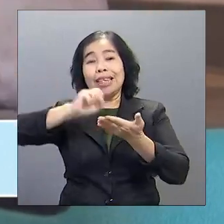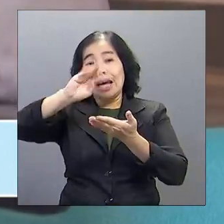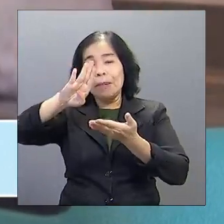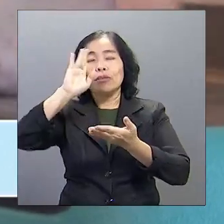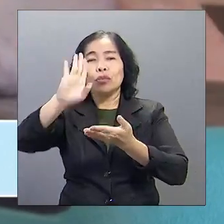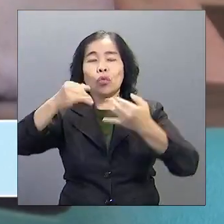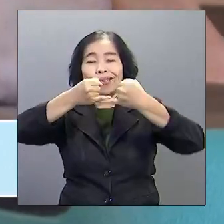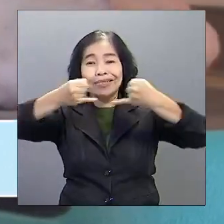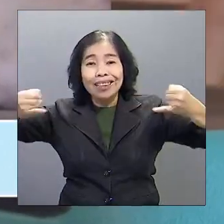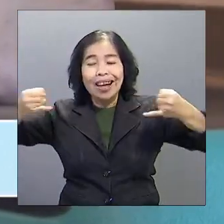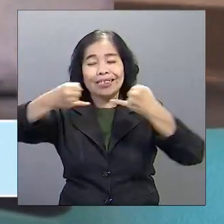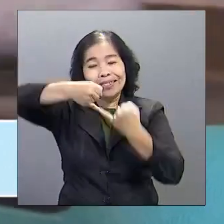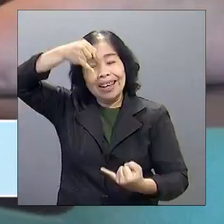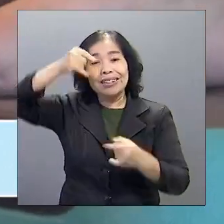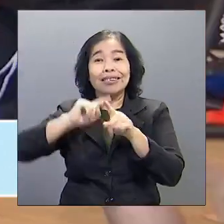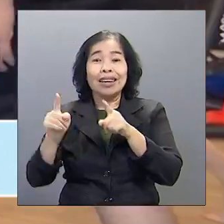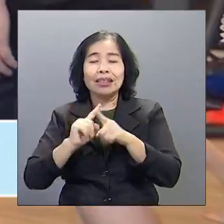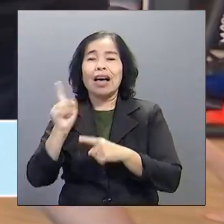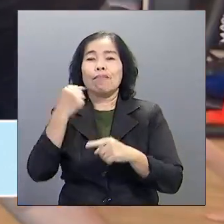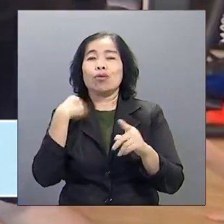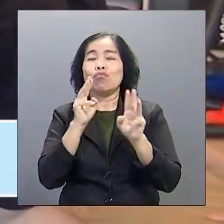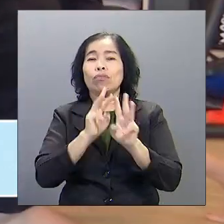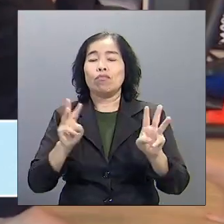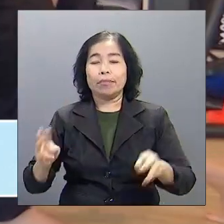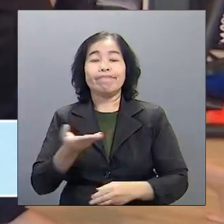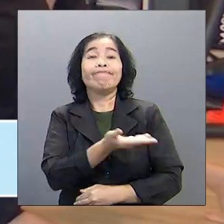ระทรวงสาธารณสุขสามารถติดตามได้ที่เว็บไซต์